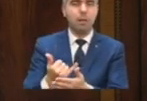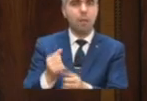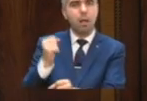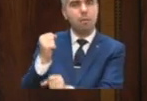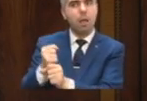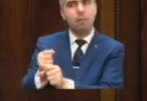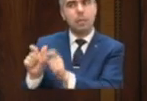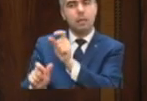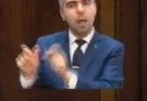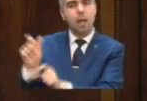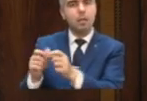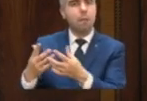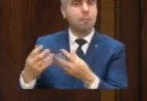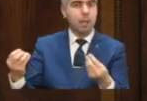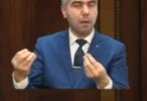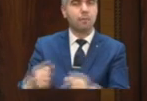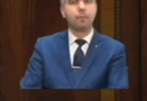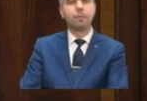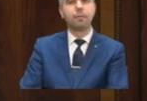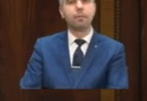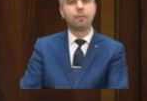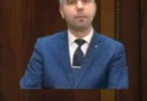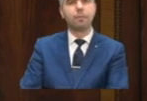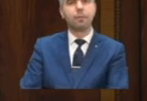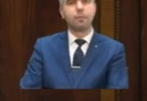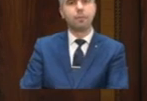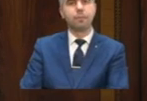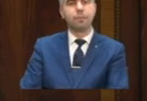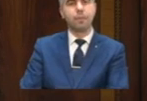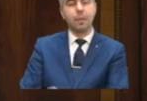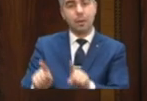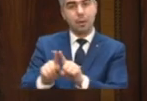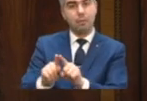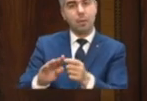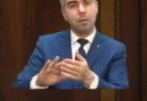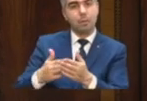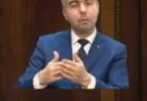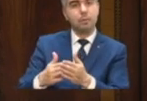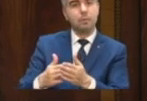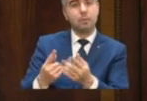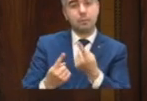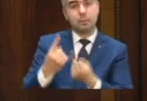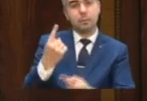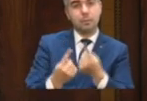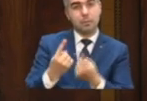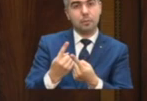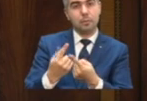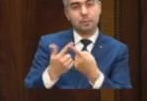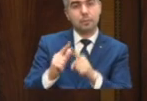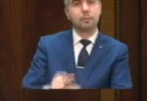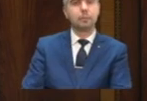واجتماعيا، لكنه في المقابل كان من ذلك ضمن القطاعات التي تغلبت على هذه